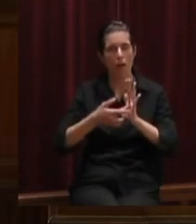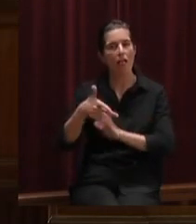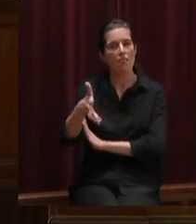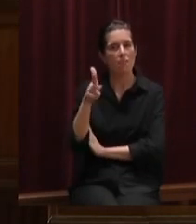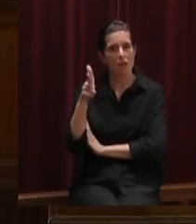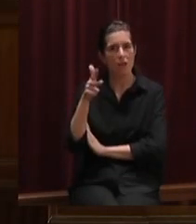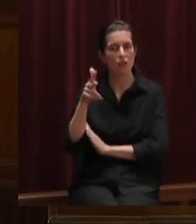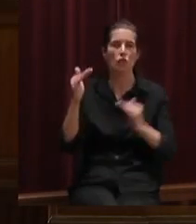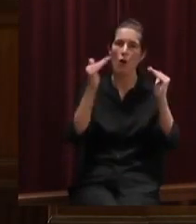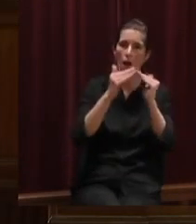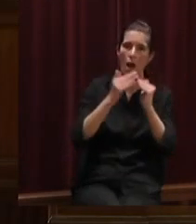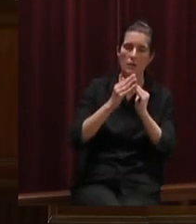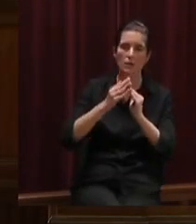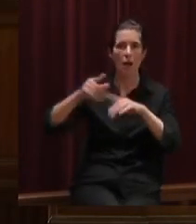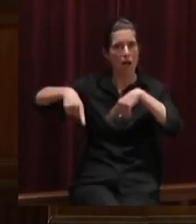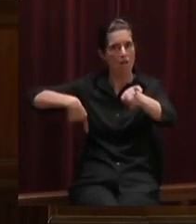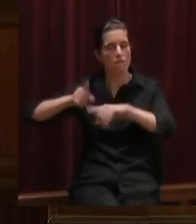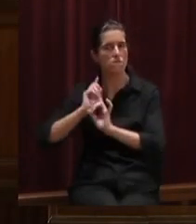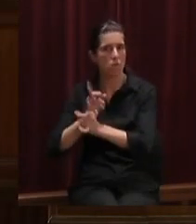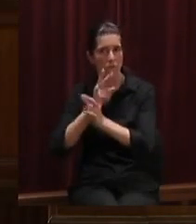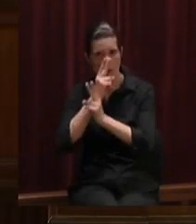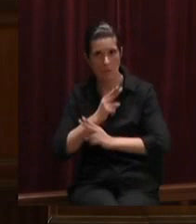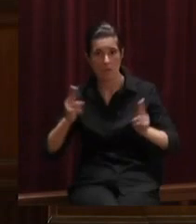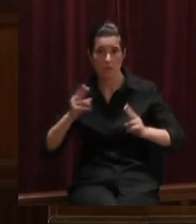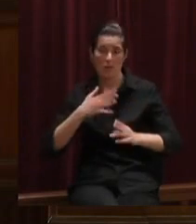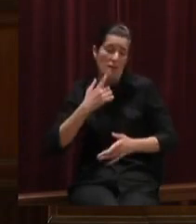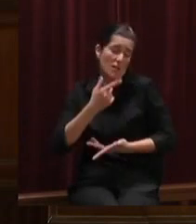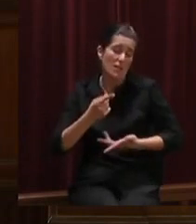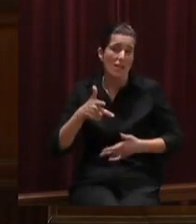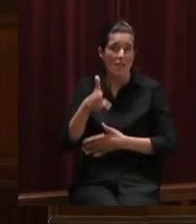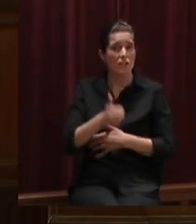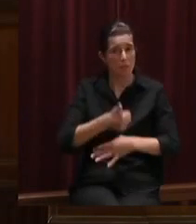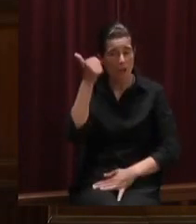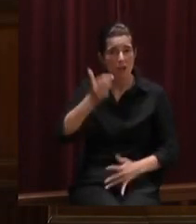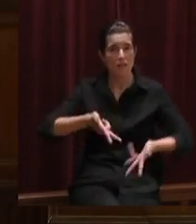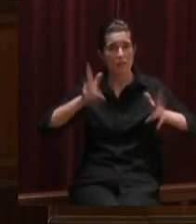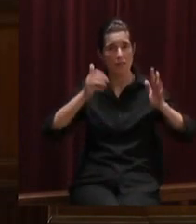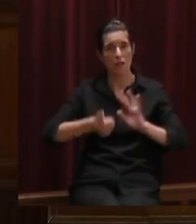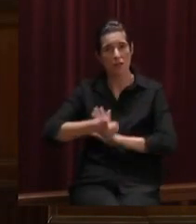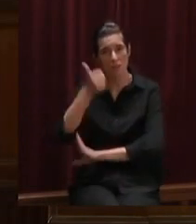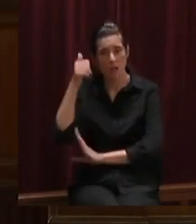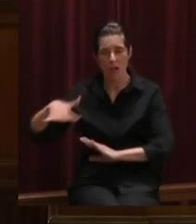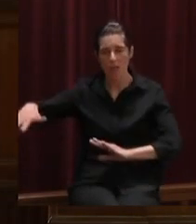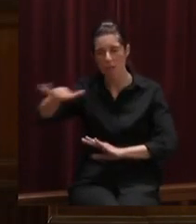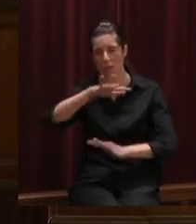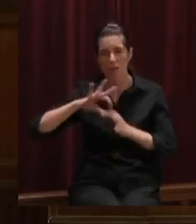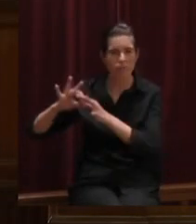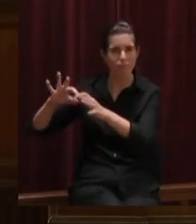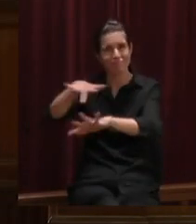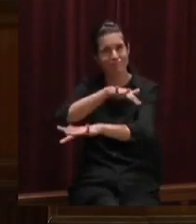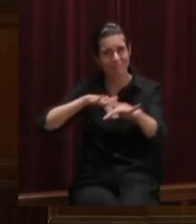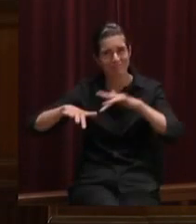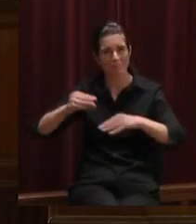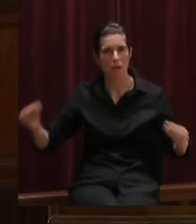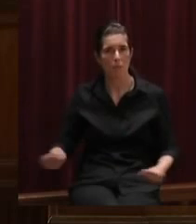l'habitatge i, per descomptat, més drets, més llibertats, més espais de convivència, més igualtat.